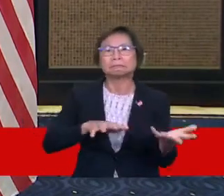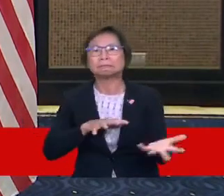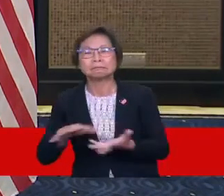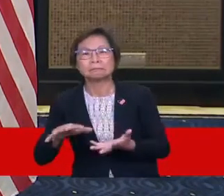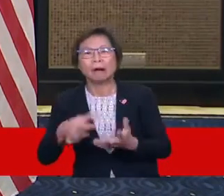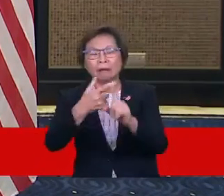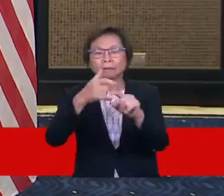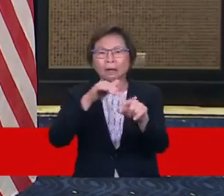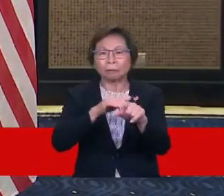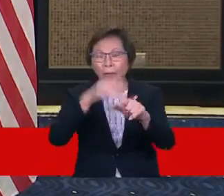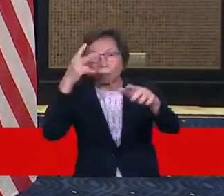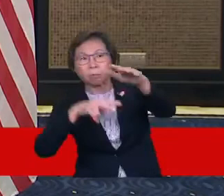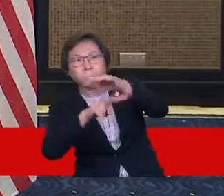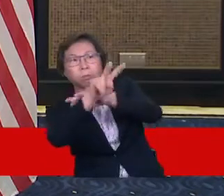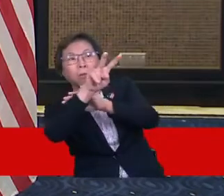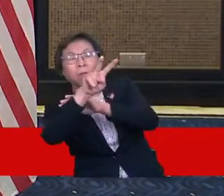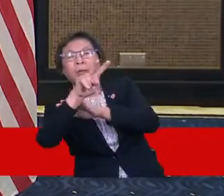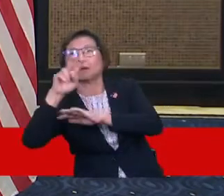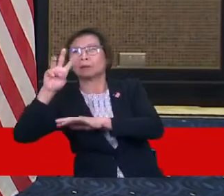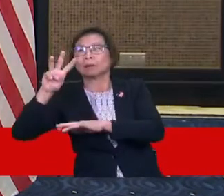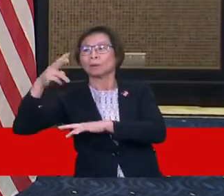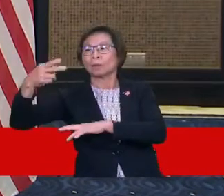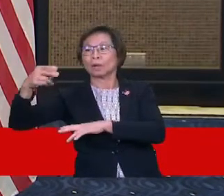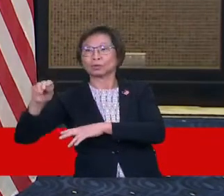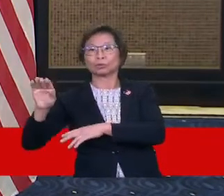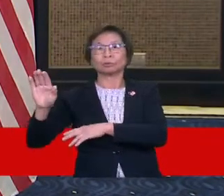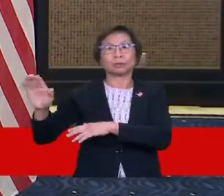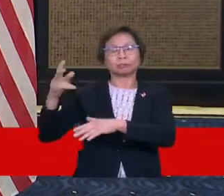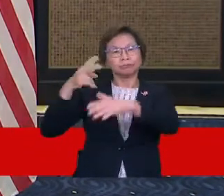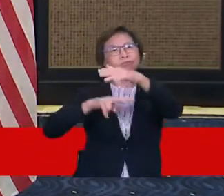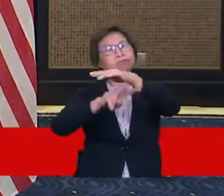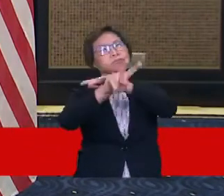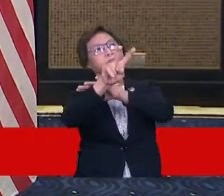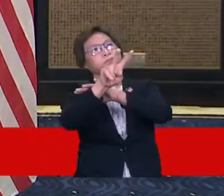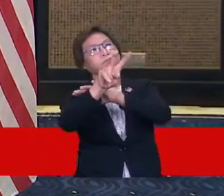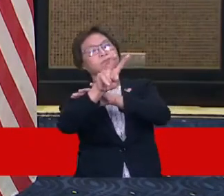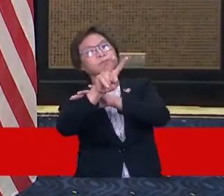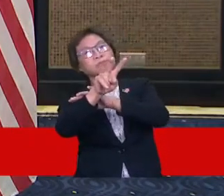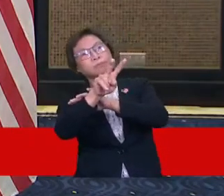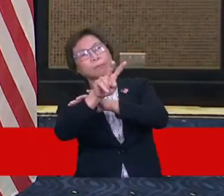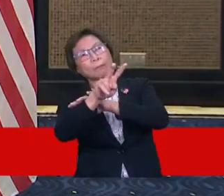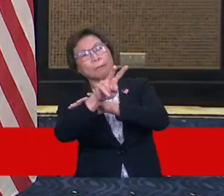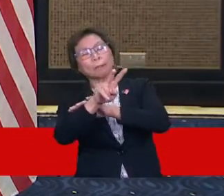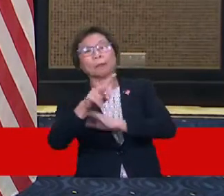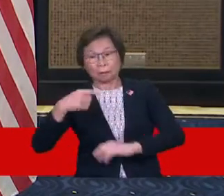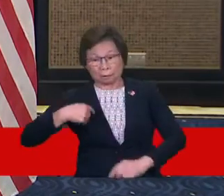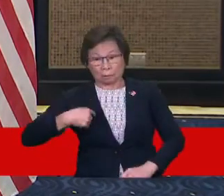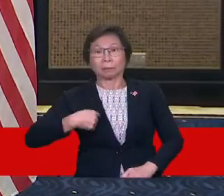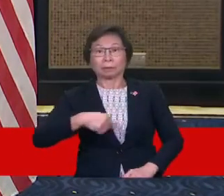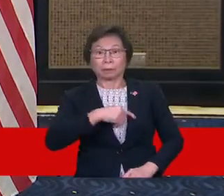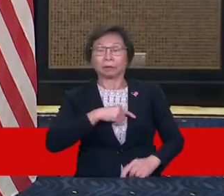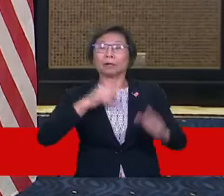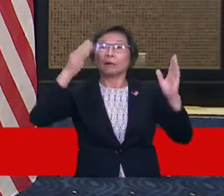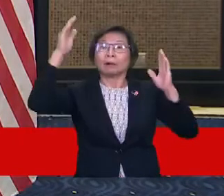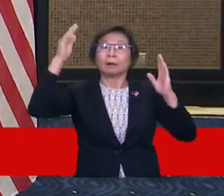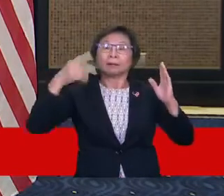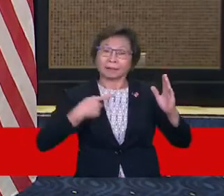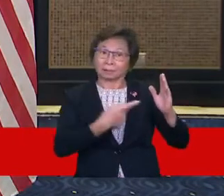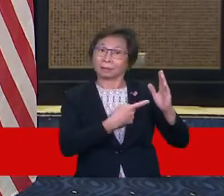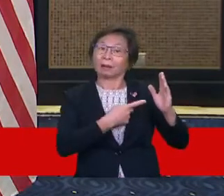Hai berdasarkan ramalan pertumbuhan kesehatan sedunia atau debu Exo kita akan hidup bersama